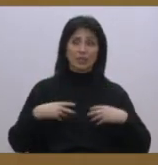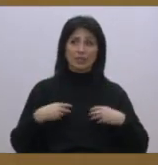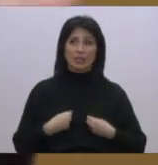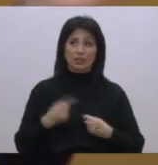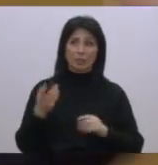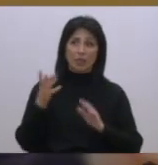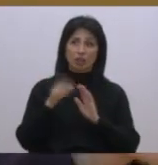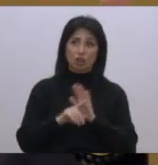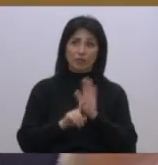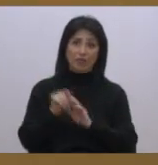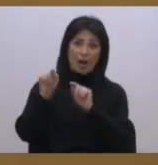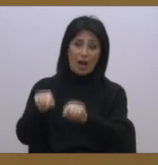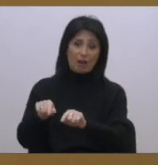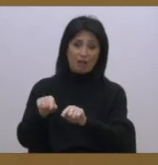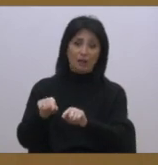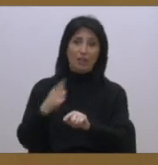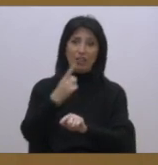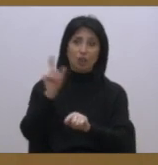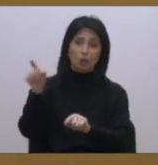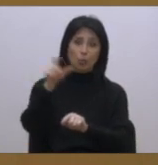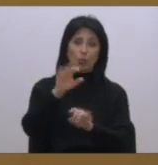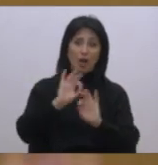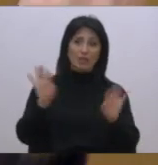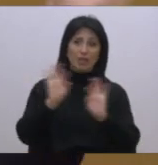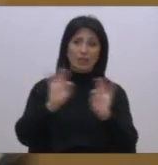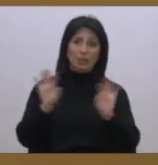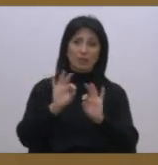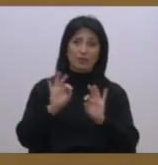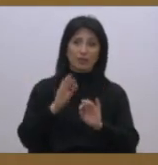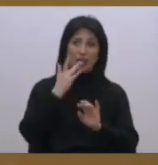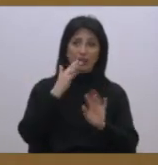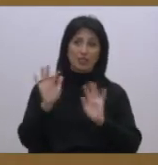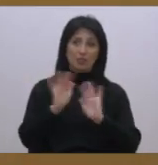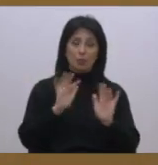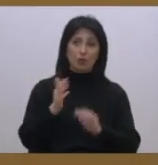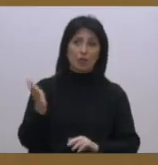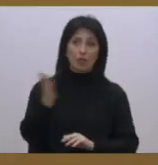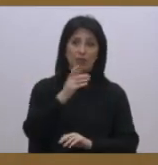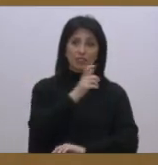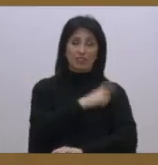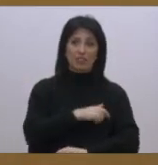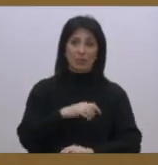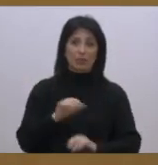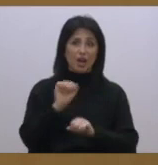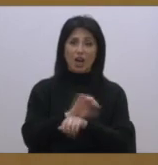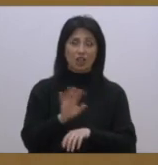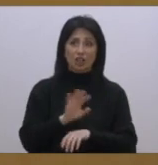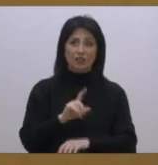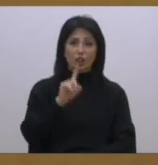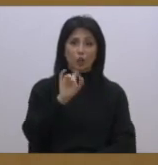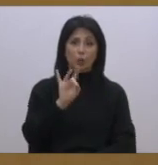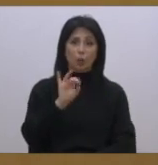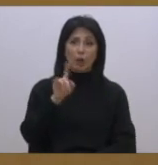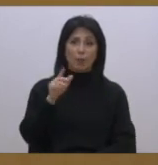მათ შორის იწყება აი აქედან, თითოეული თქვენი განცხადებით ნაციონალური მოძრაობის წევრები არ ჩერდებიან და სალომე